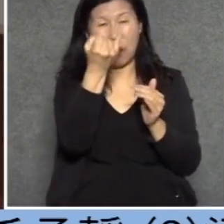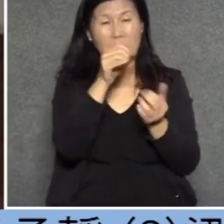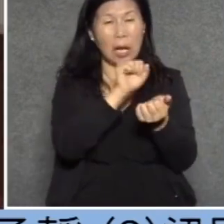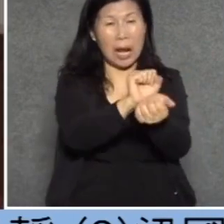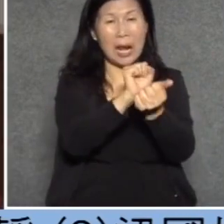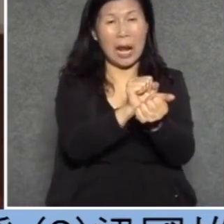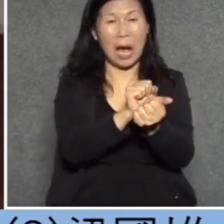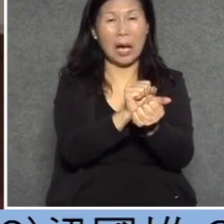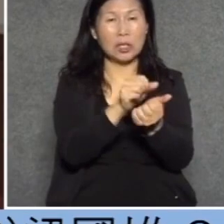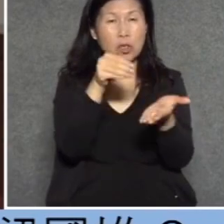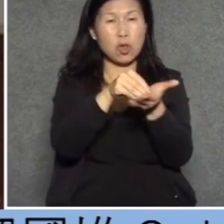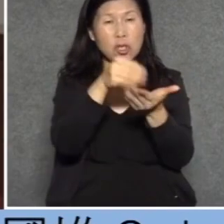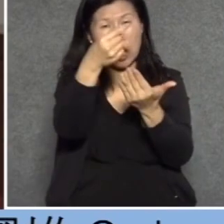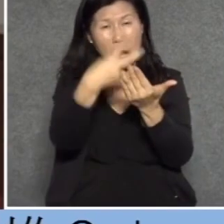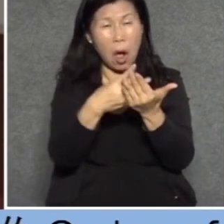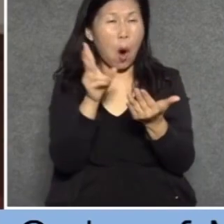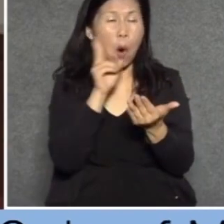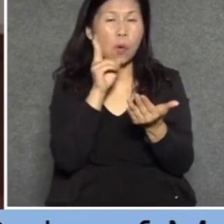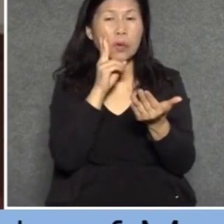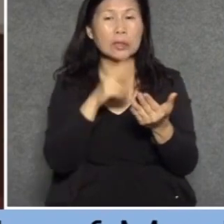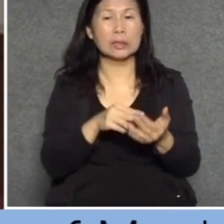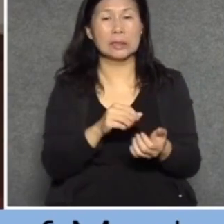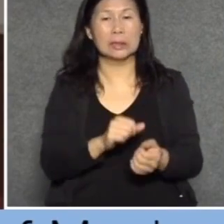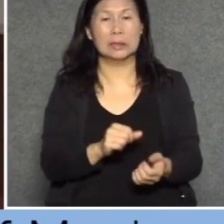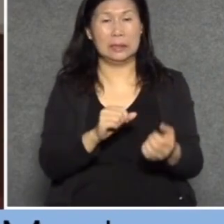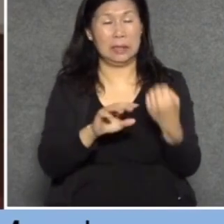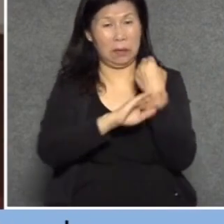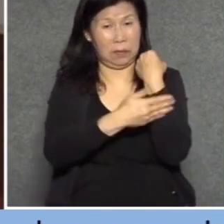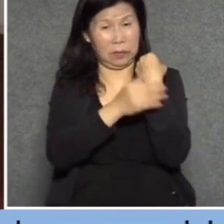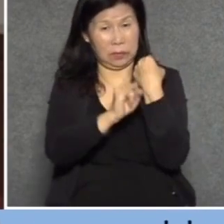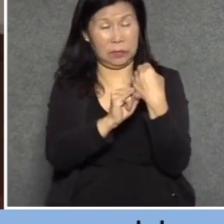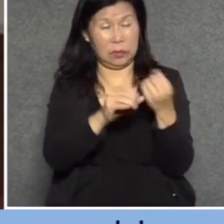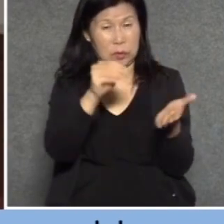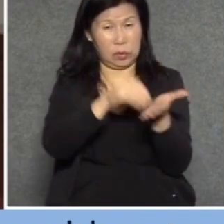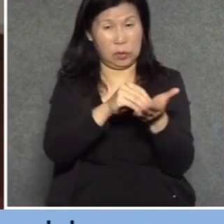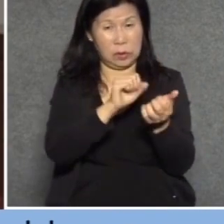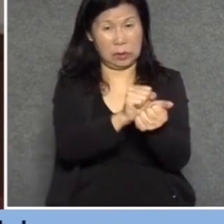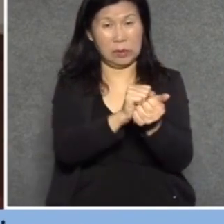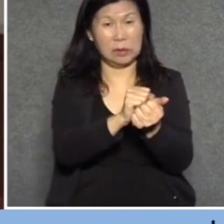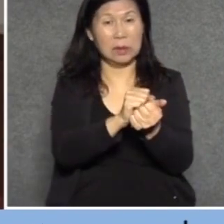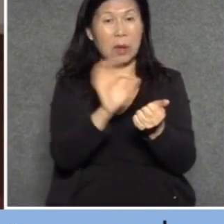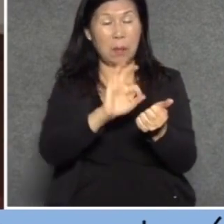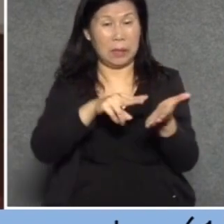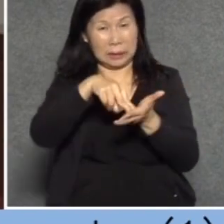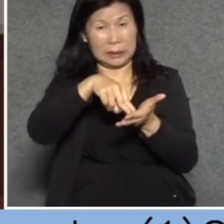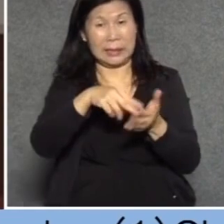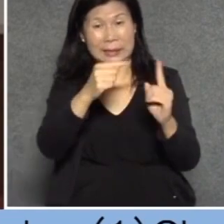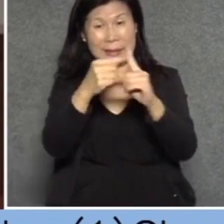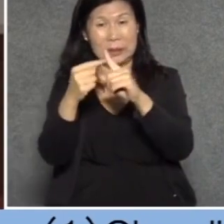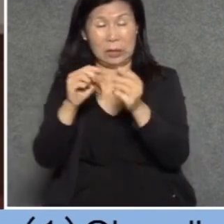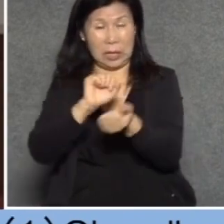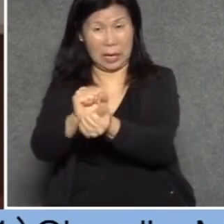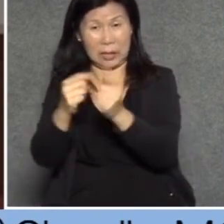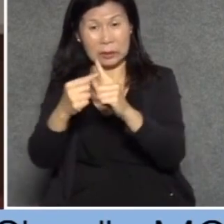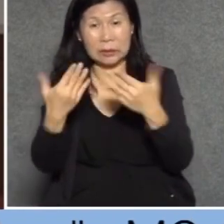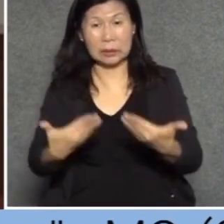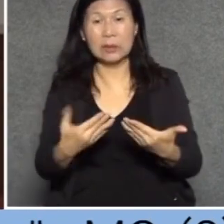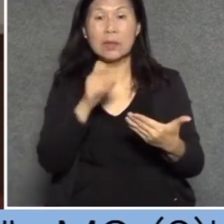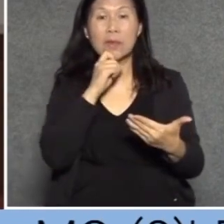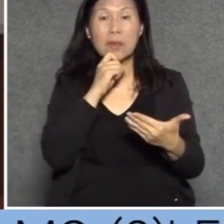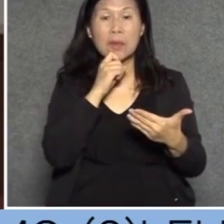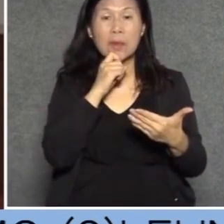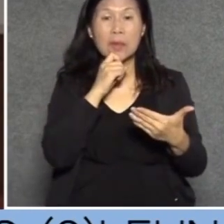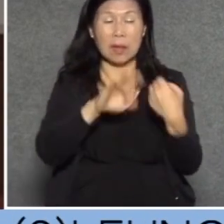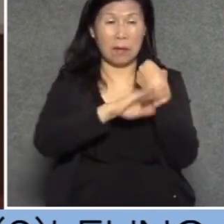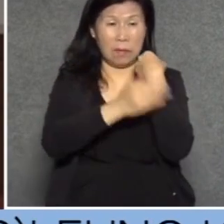象，即係同刑事案件中獲判罪罪名不成立嘅被告人，是不是可以得到重費的